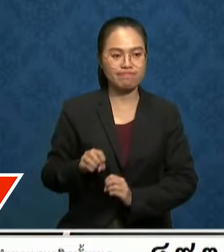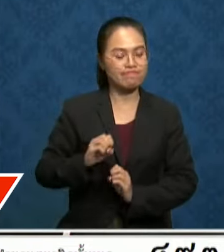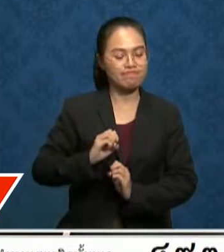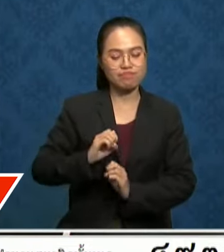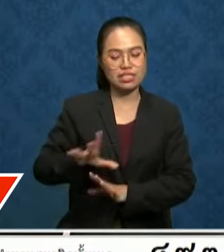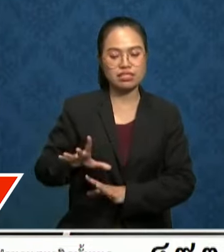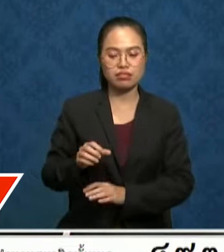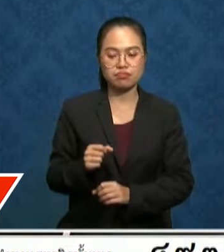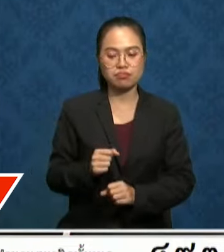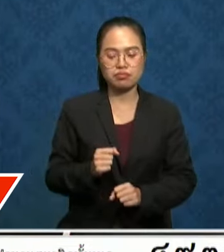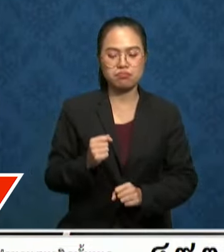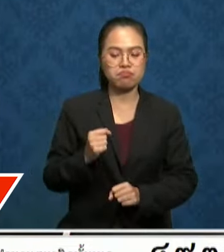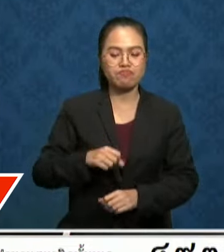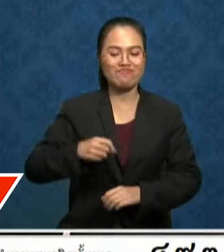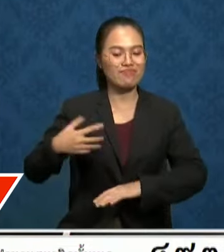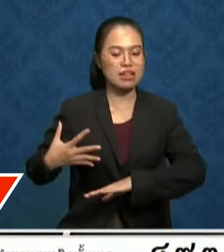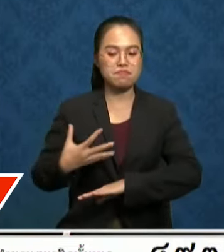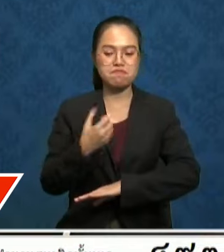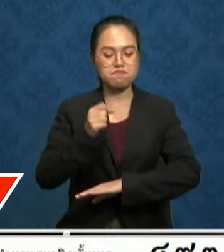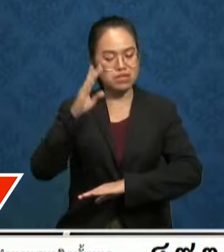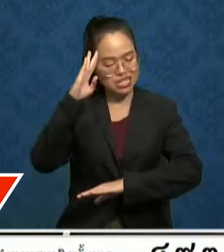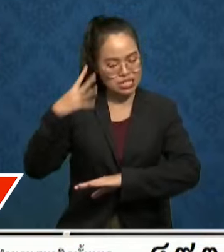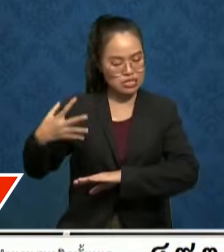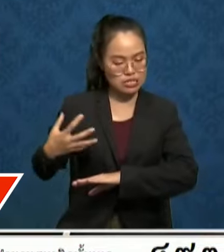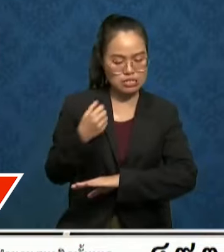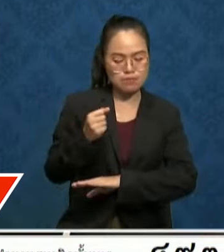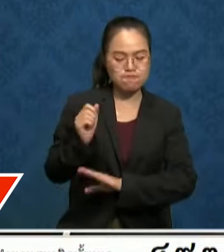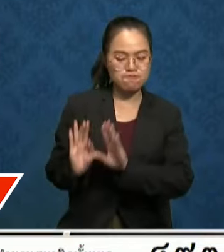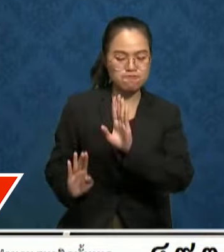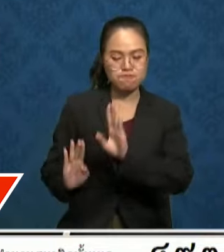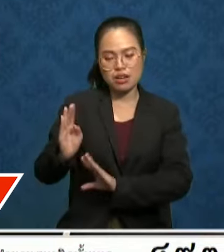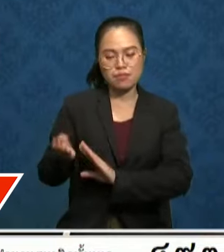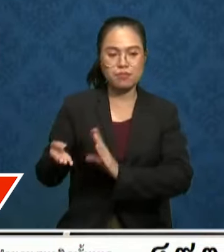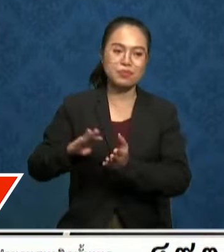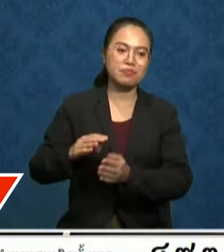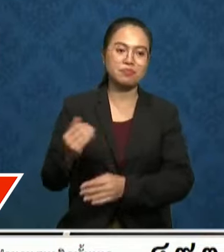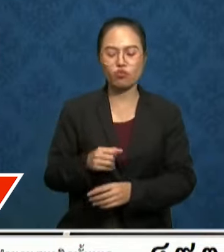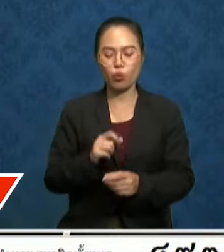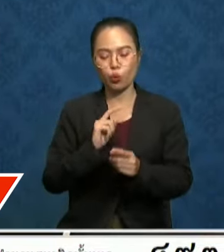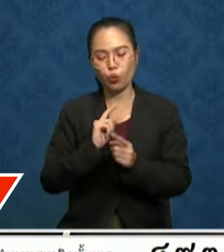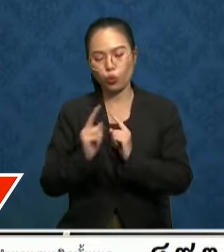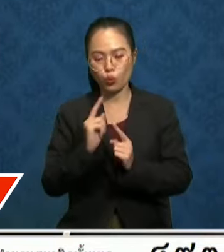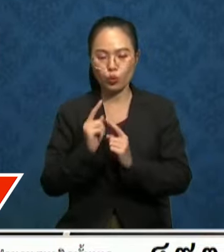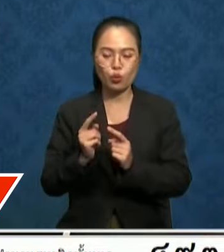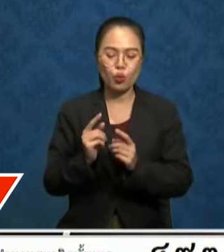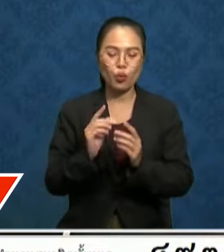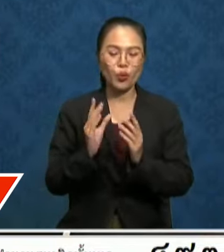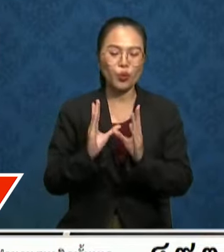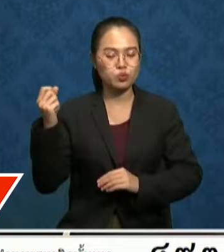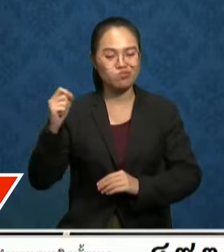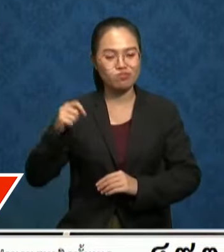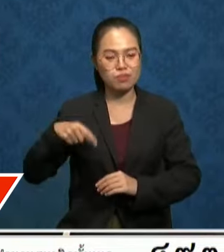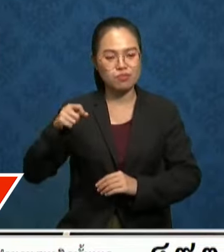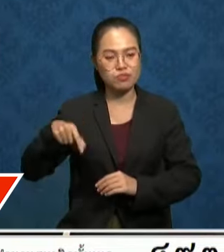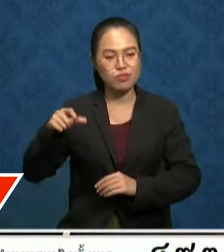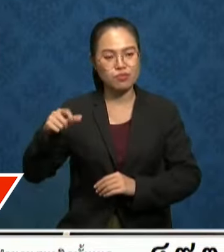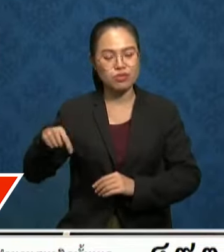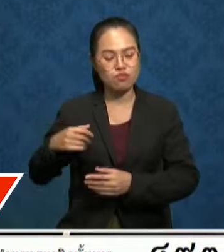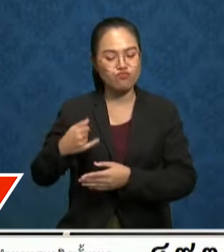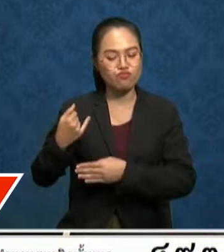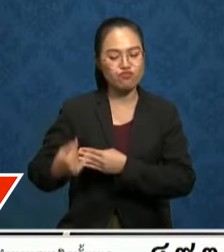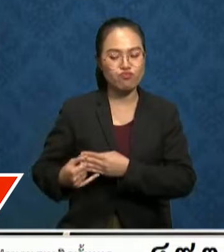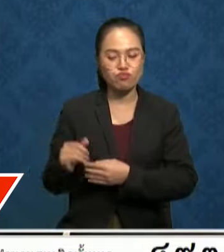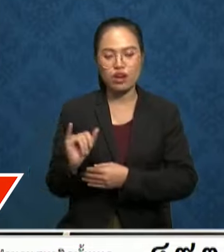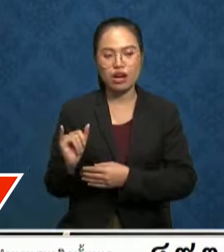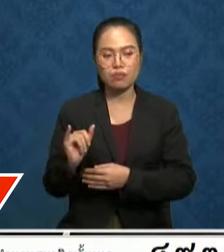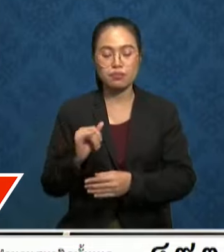มันเป็นสิ่งสกปรกในระบอบประชาธิปไตยที่ตกค้างแล้วก็พูดกันอยู่ซ้ำๆไม่จบไม่สิ้นสักทีท่านประธานครับใน